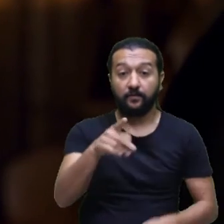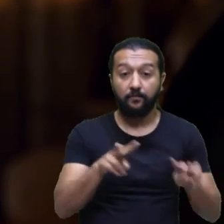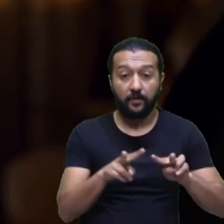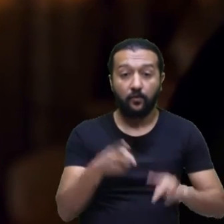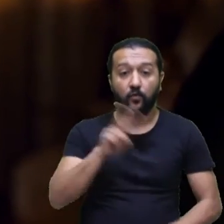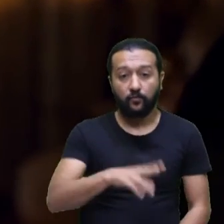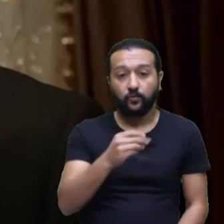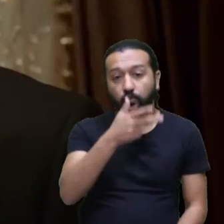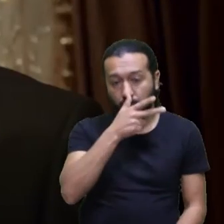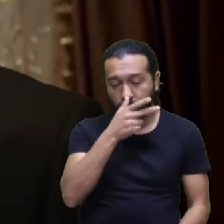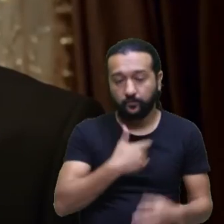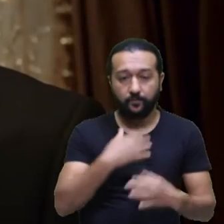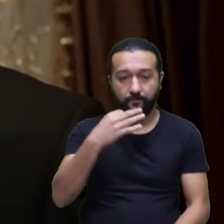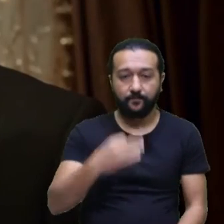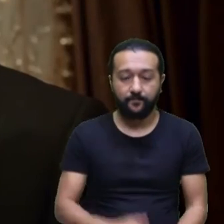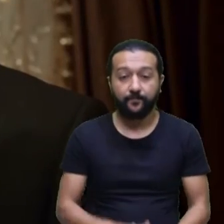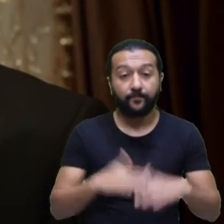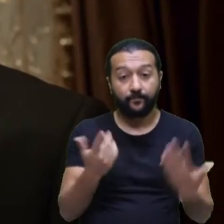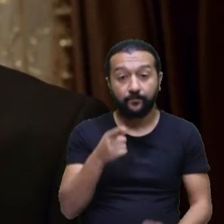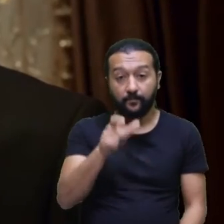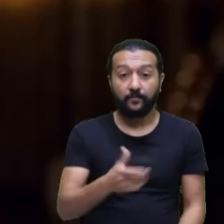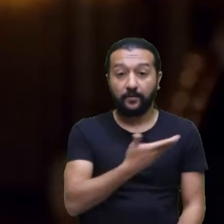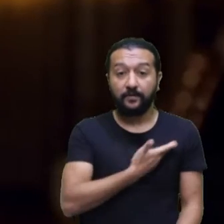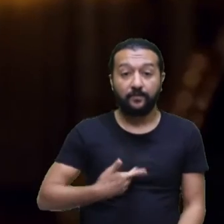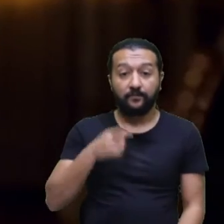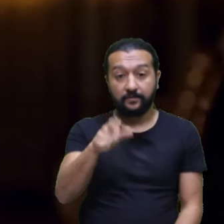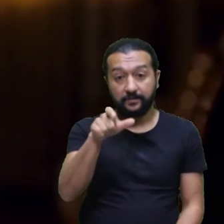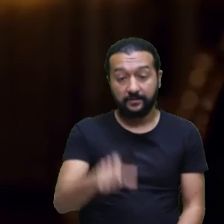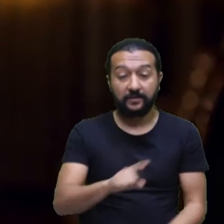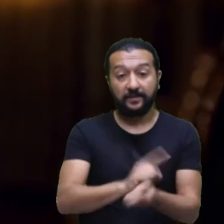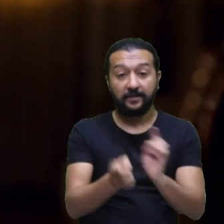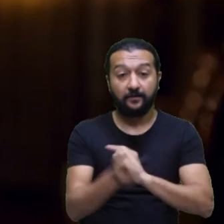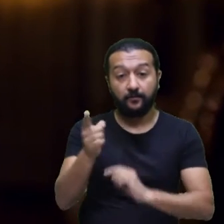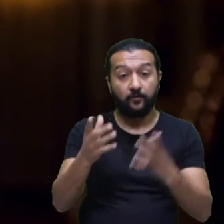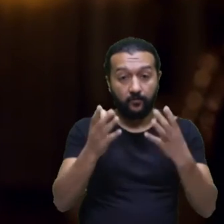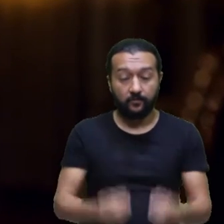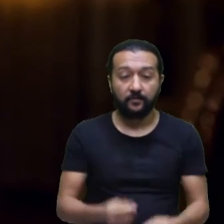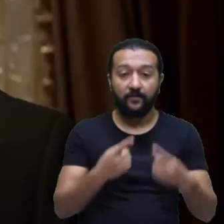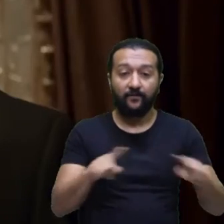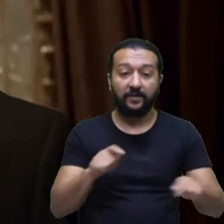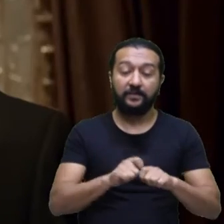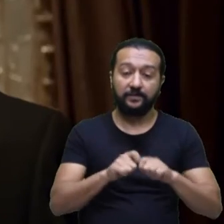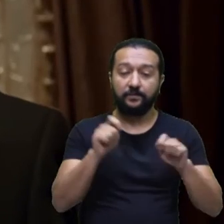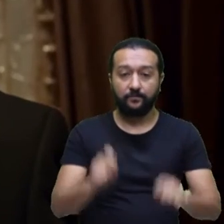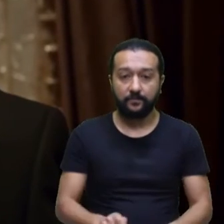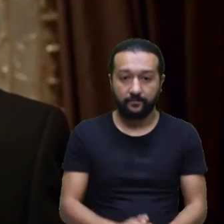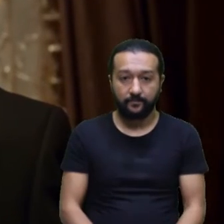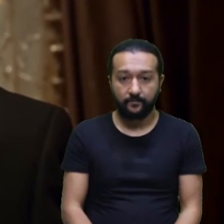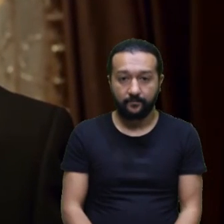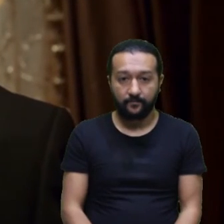Kardeşiniz Martin'in ölümüne çok üzülmüştüm. Ancak sevgili Karun, sizin yerinizde o olsaydı farklı hareket